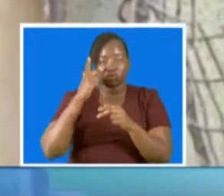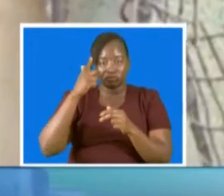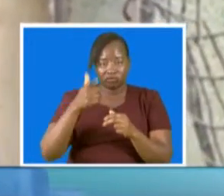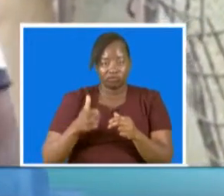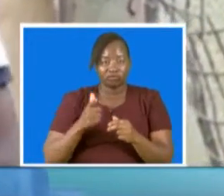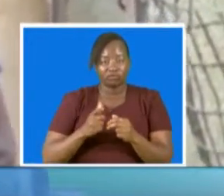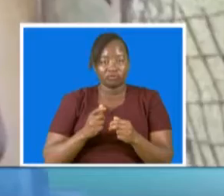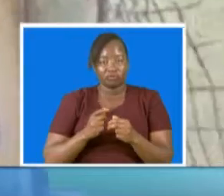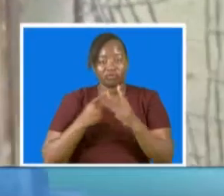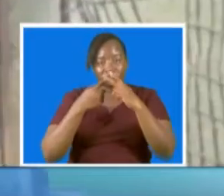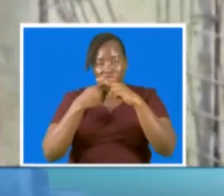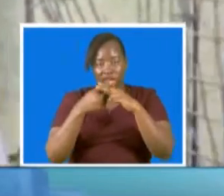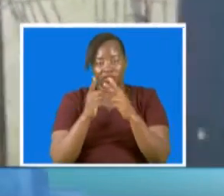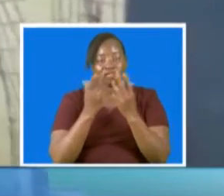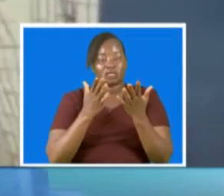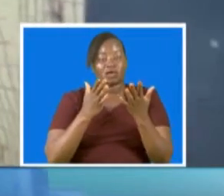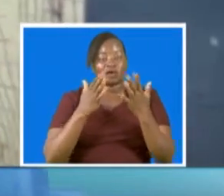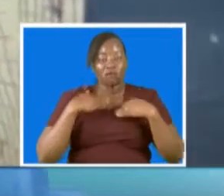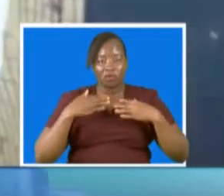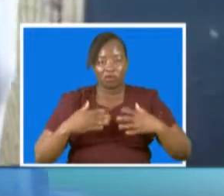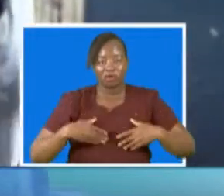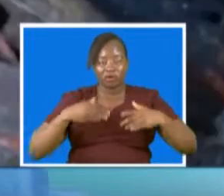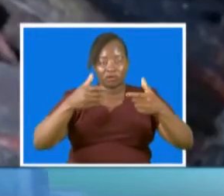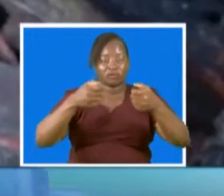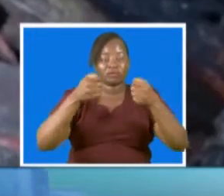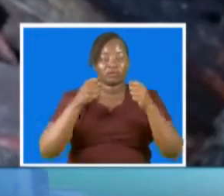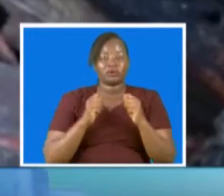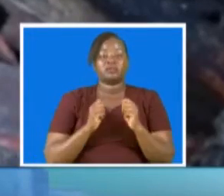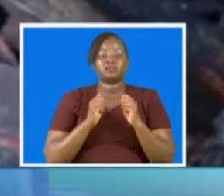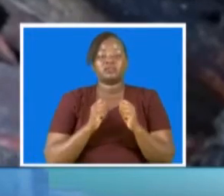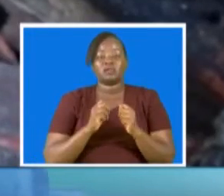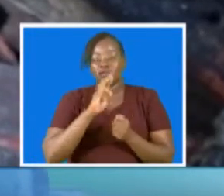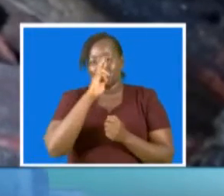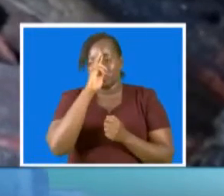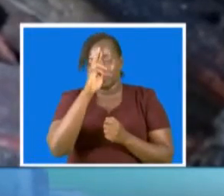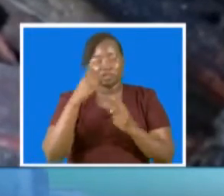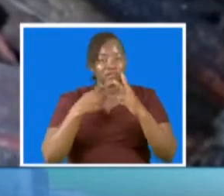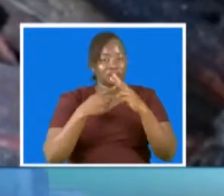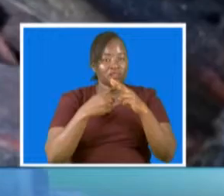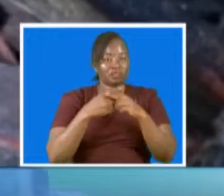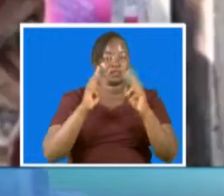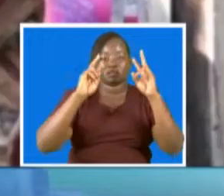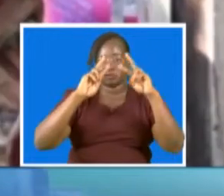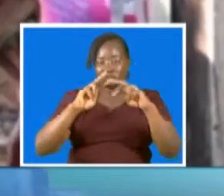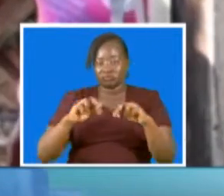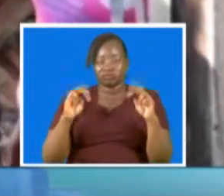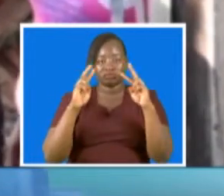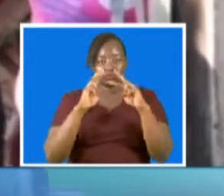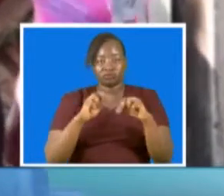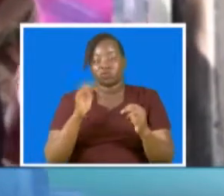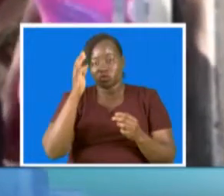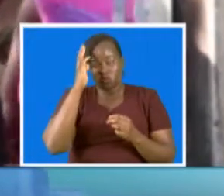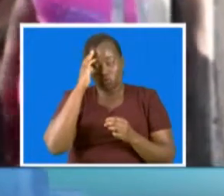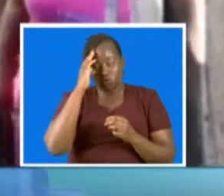ukihuthirwo betoro niguo ukorwo ugiakio kuria riu mere ya ciana ici itwaritwo mocari nao abitha a borithi magakorwo